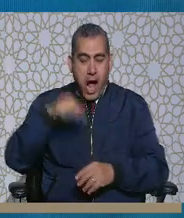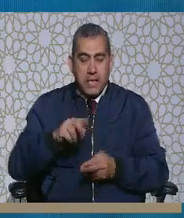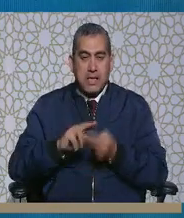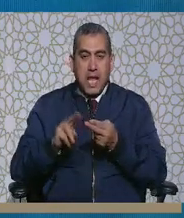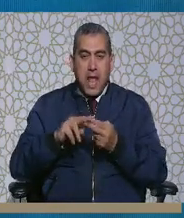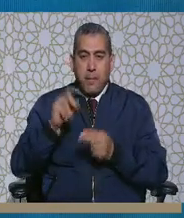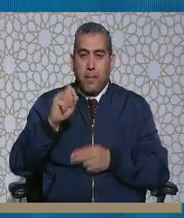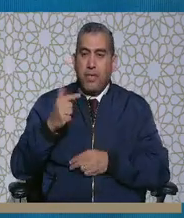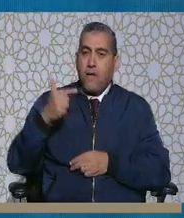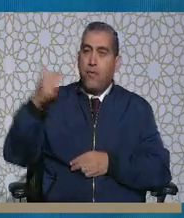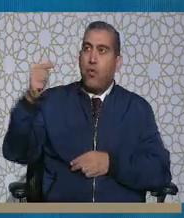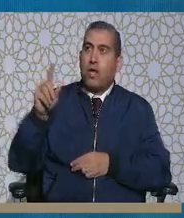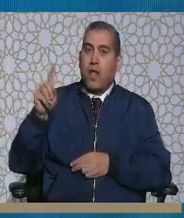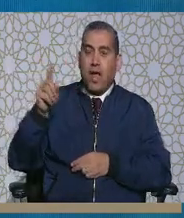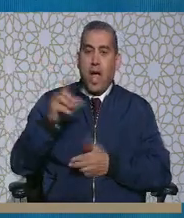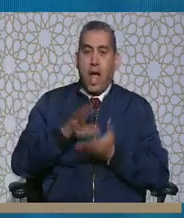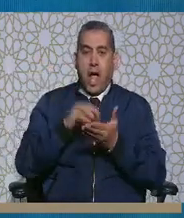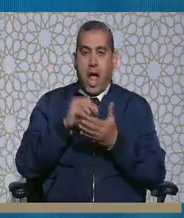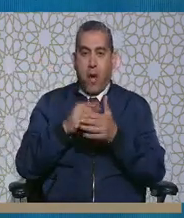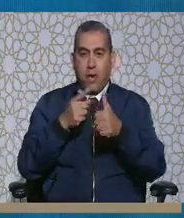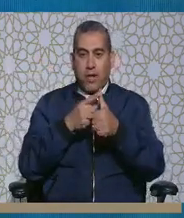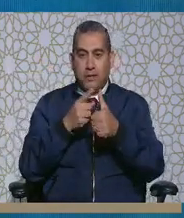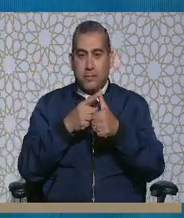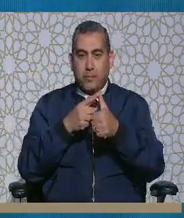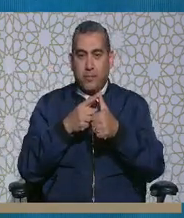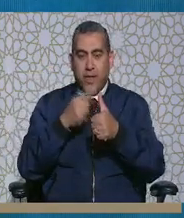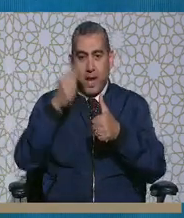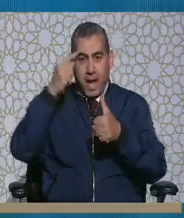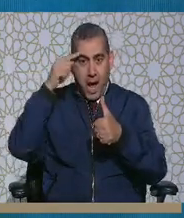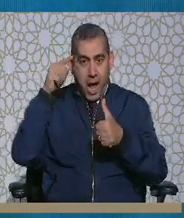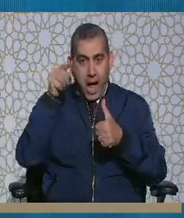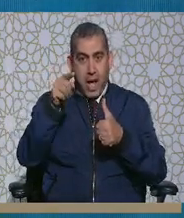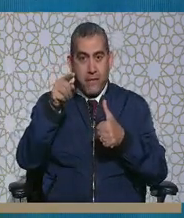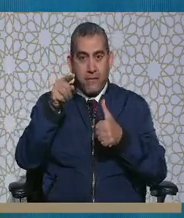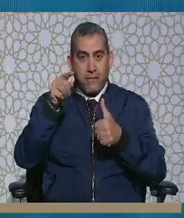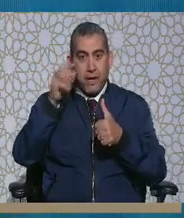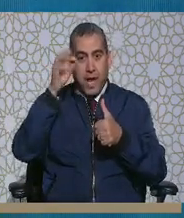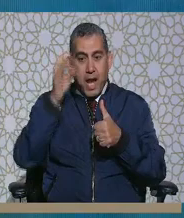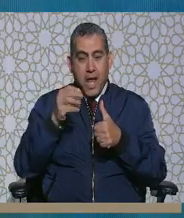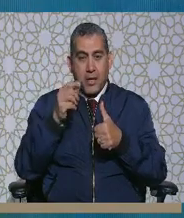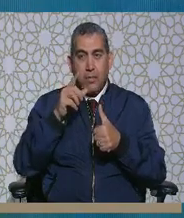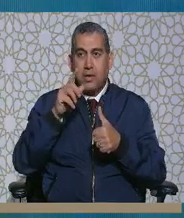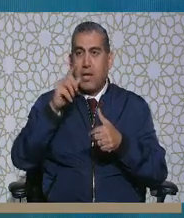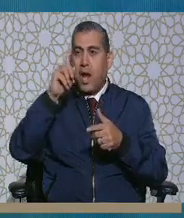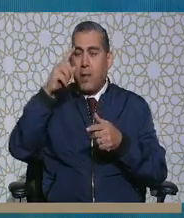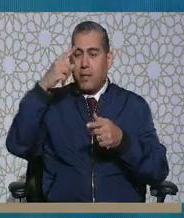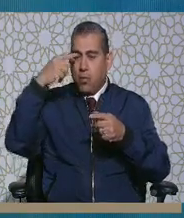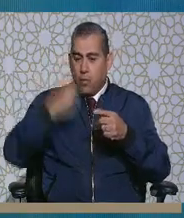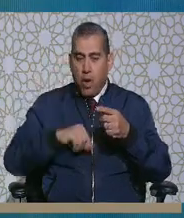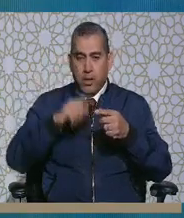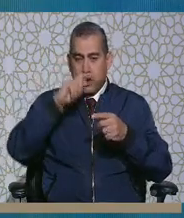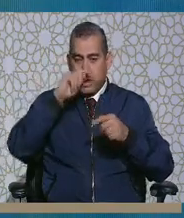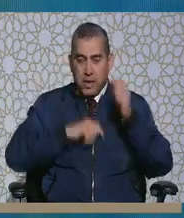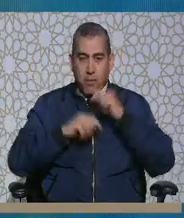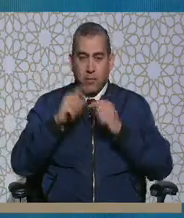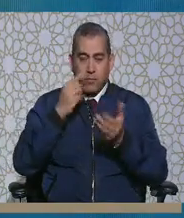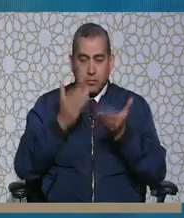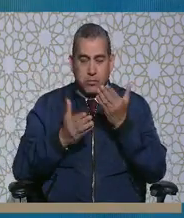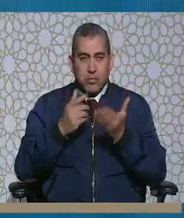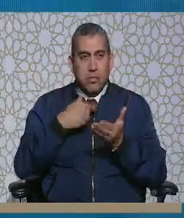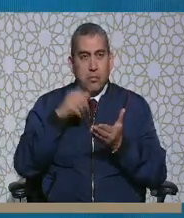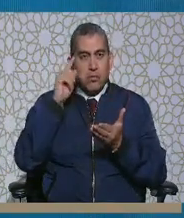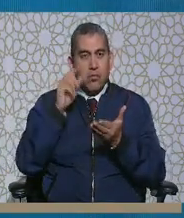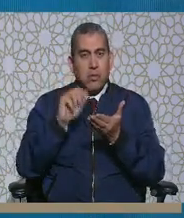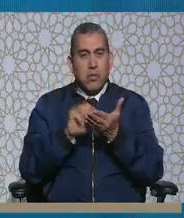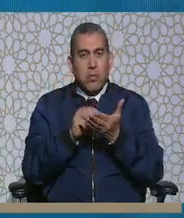اول حاجه اول حاجه ان احنا نعرف ان البلاء موكل بالمنطق يعني ايه ان البلاء